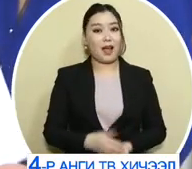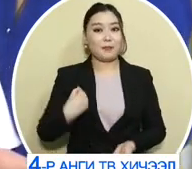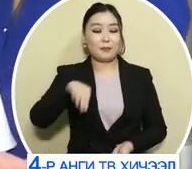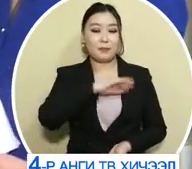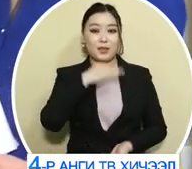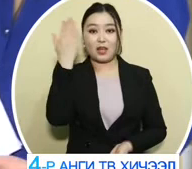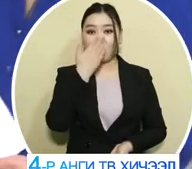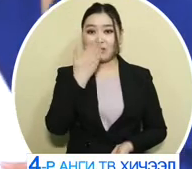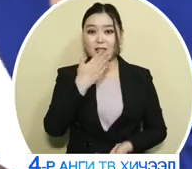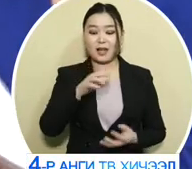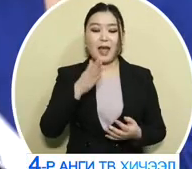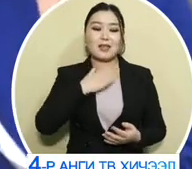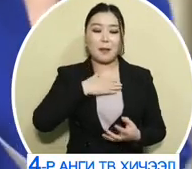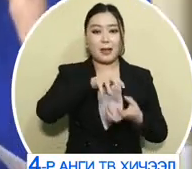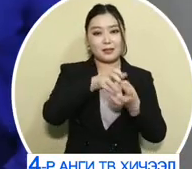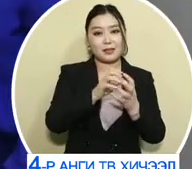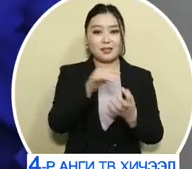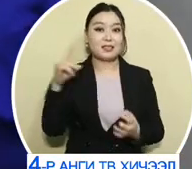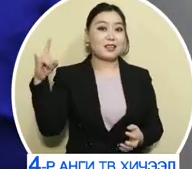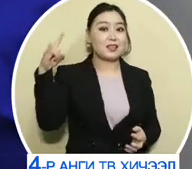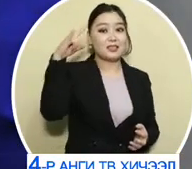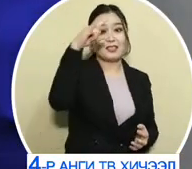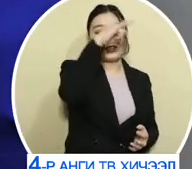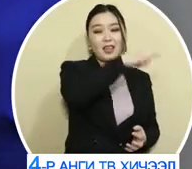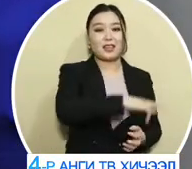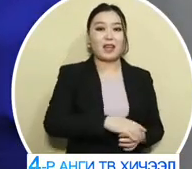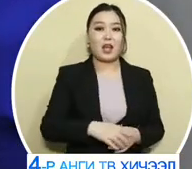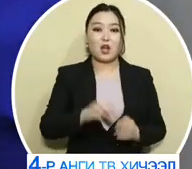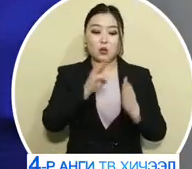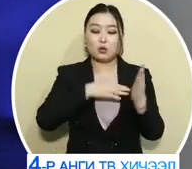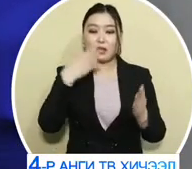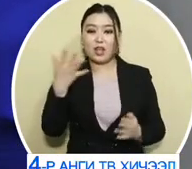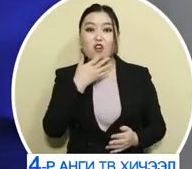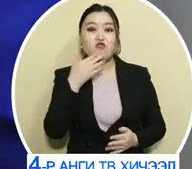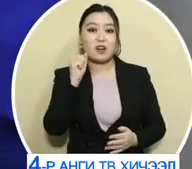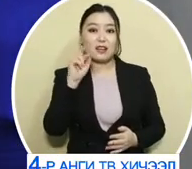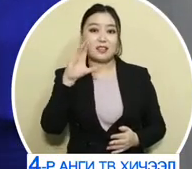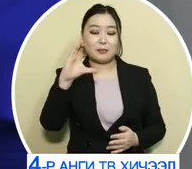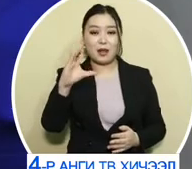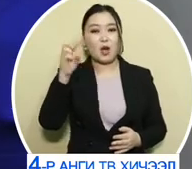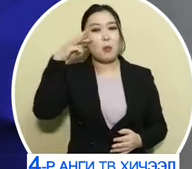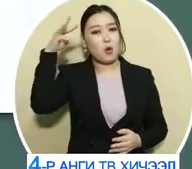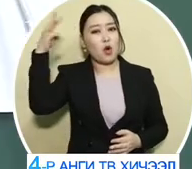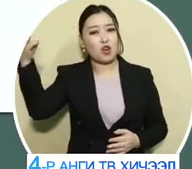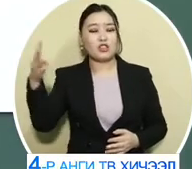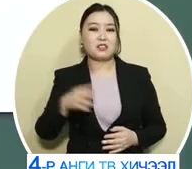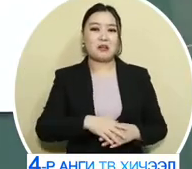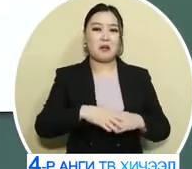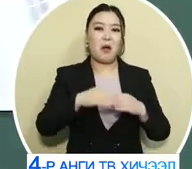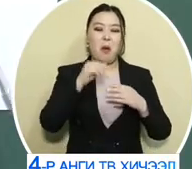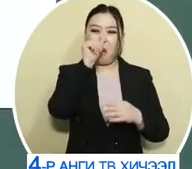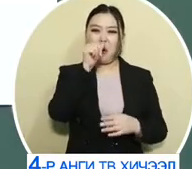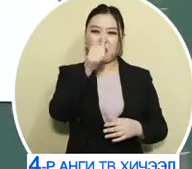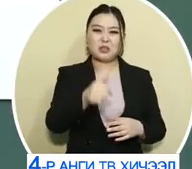нисгэр шүлгийн хүг аяс маань мөрөөдсөн, мишээсэн, бахархсан, өнгөрсөн, бие